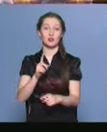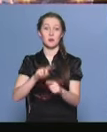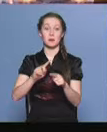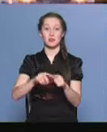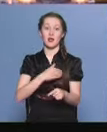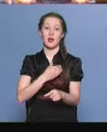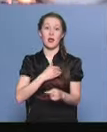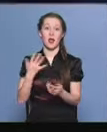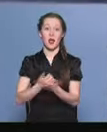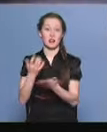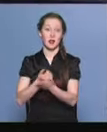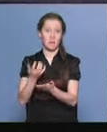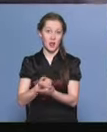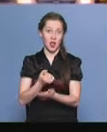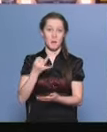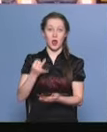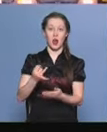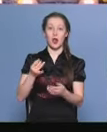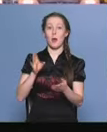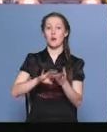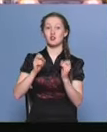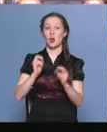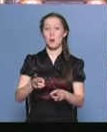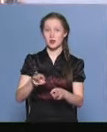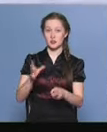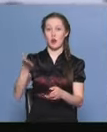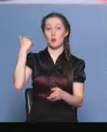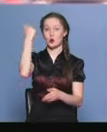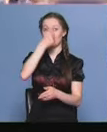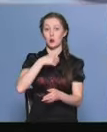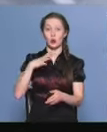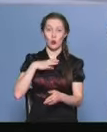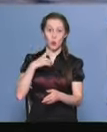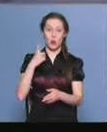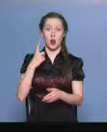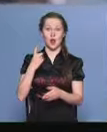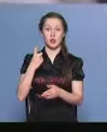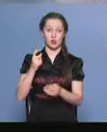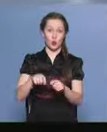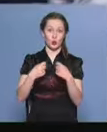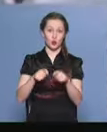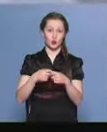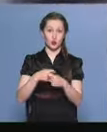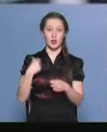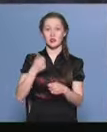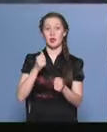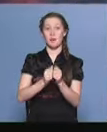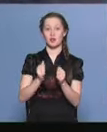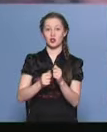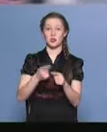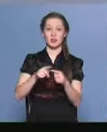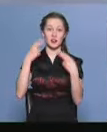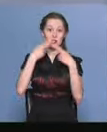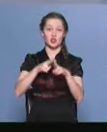о безопасности. Так, во время прошлогодней операции «Автобус» было выявлено более 100 нарушений. Самые частые из них – управление транспортным средством с